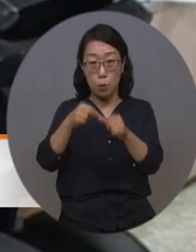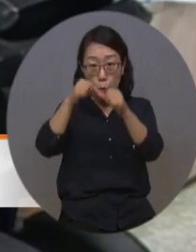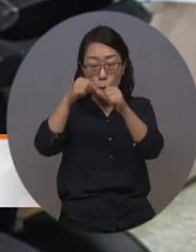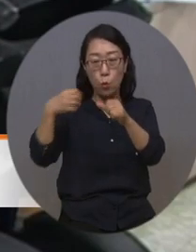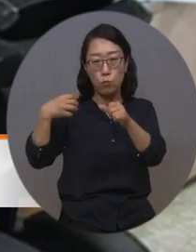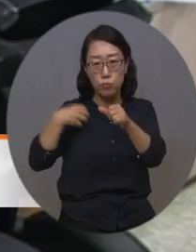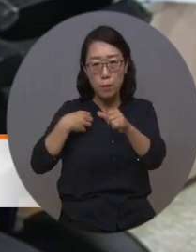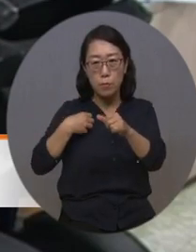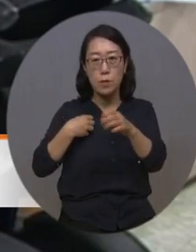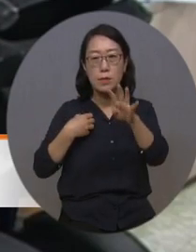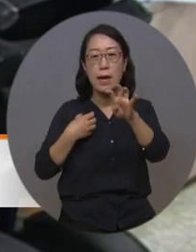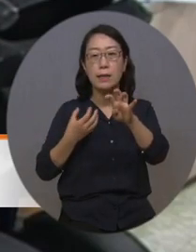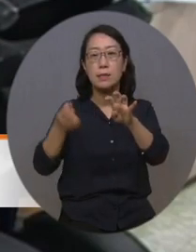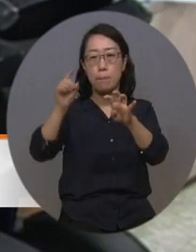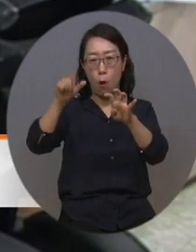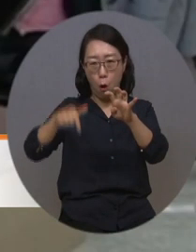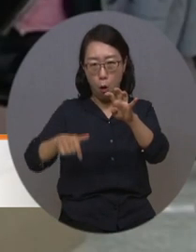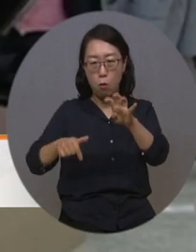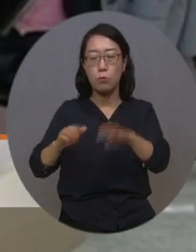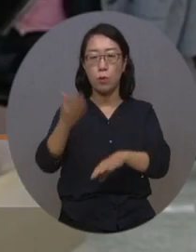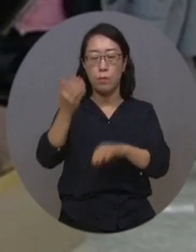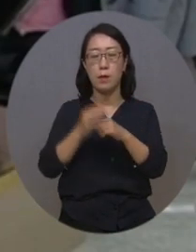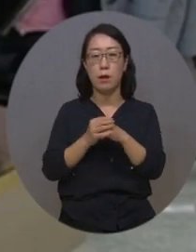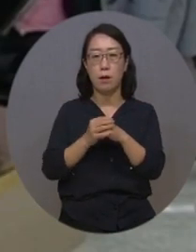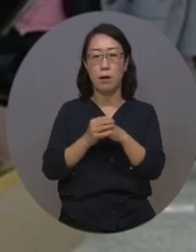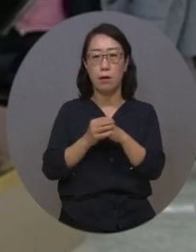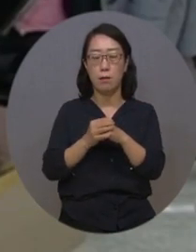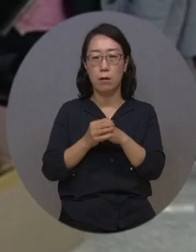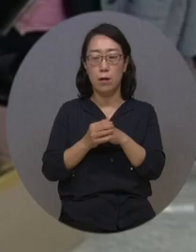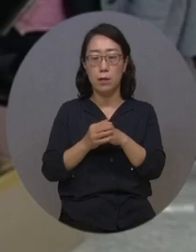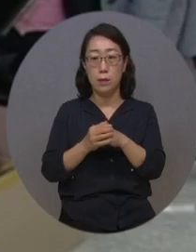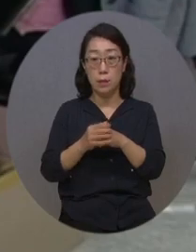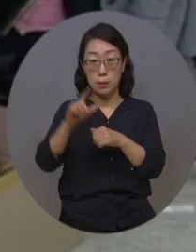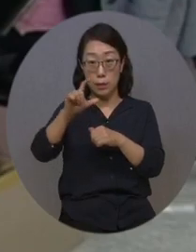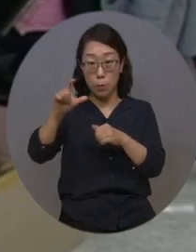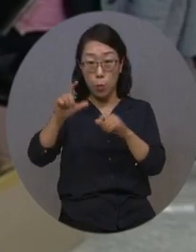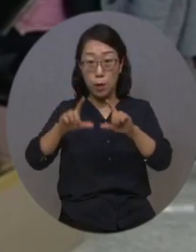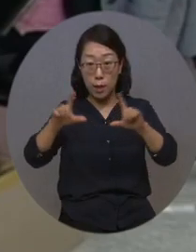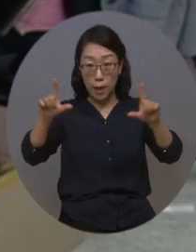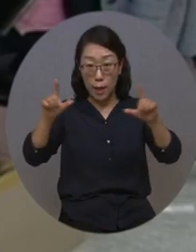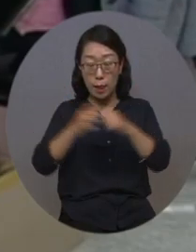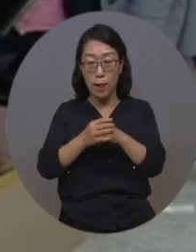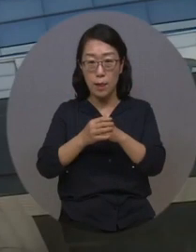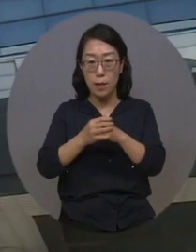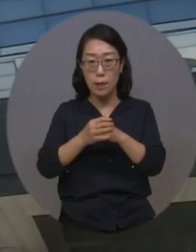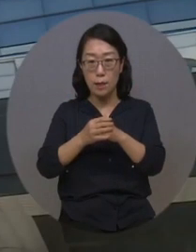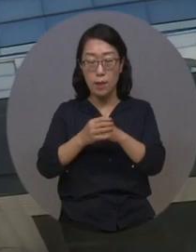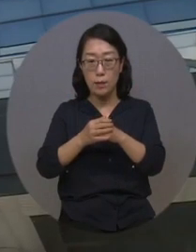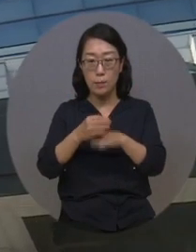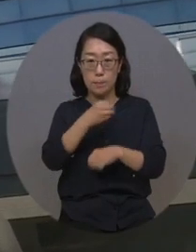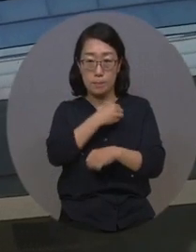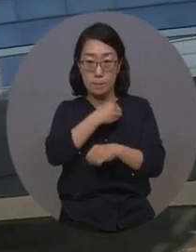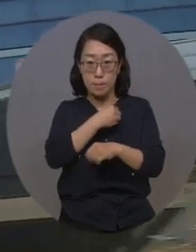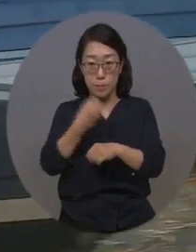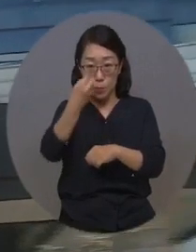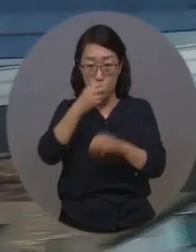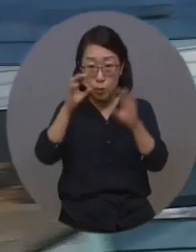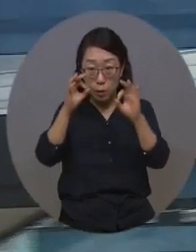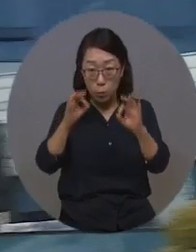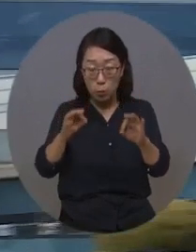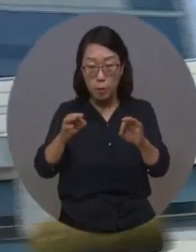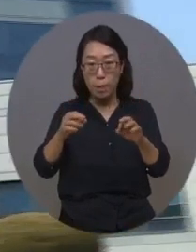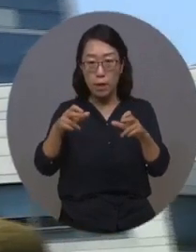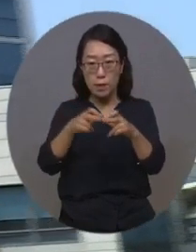40억원에 달하는 것으로 조사됐습니다 지난 15일 더불어 민주당이 소형 누워 는 한국 장애 인공 당과